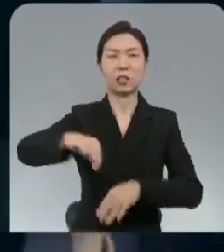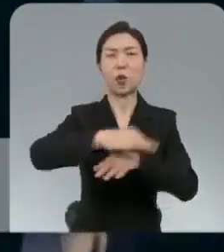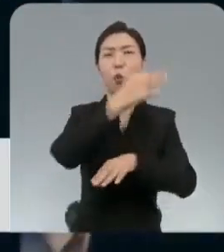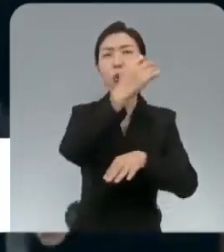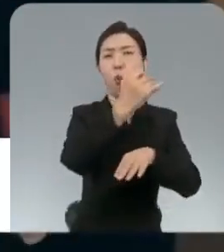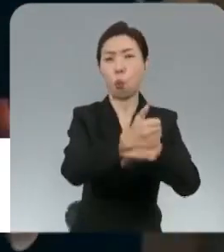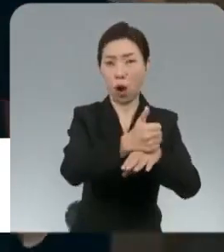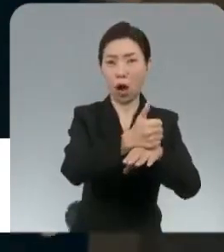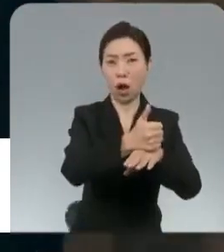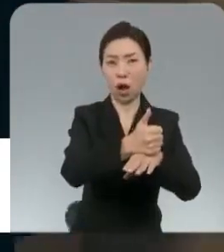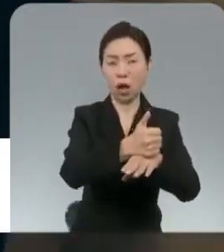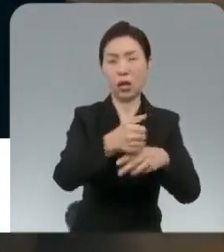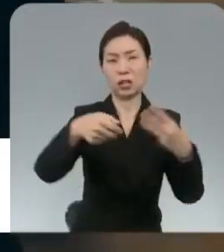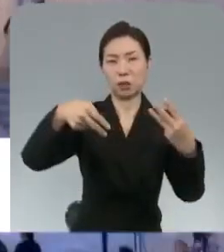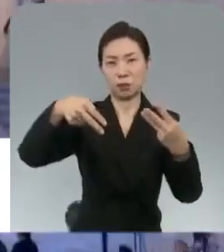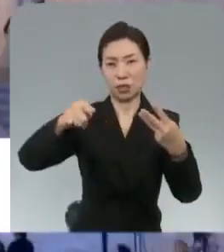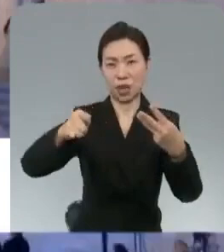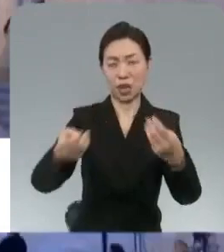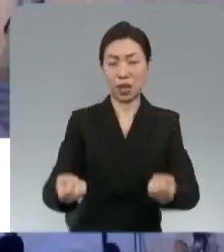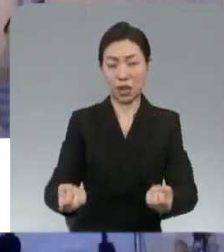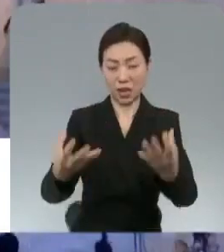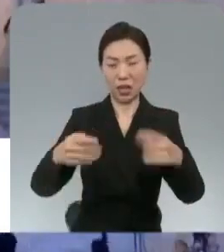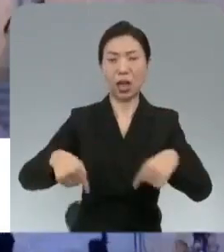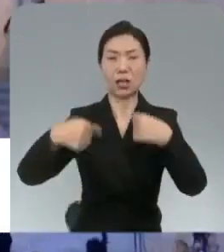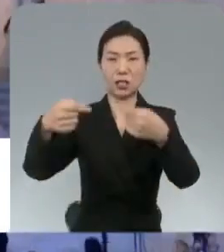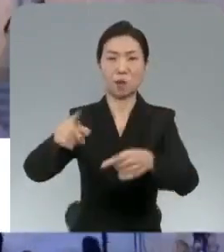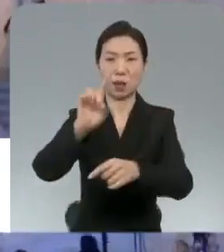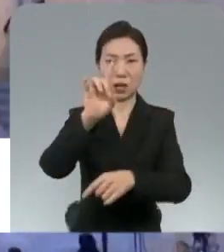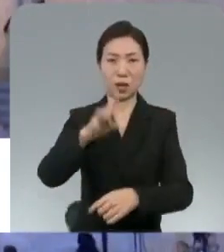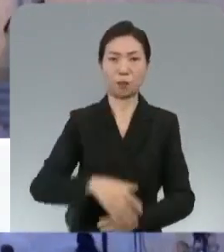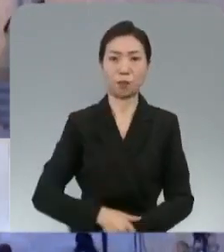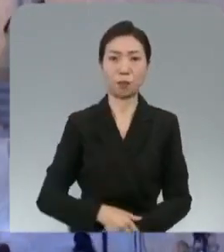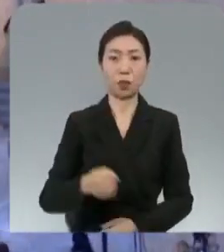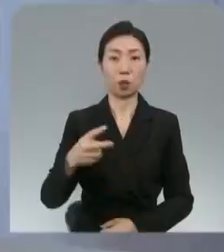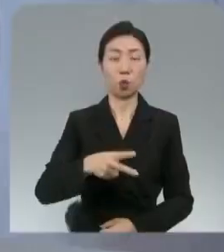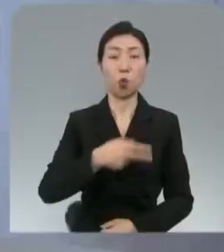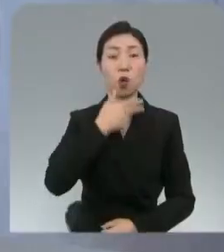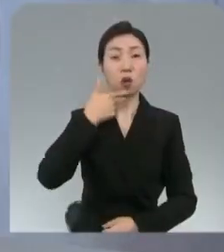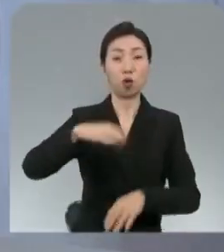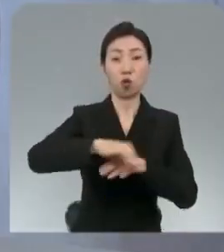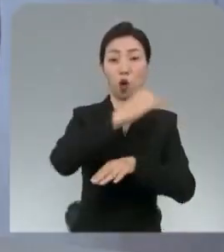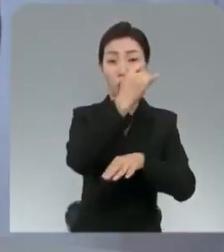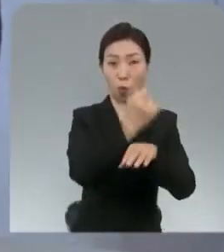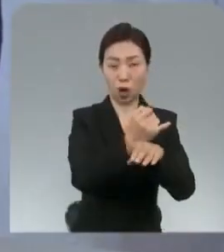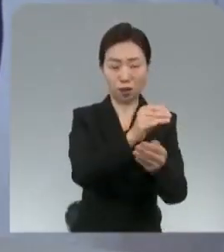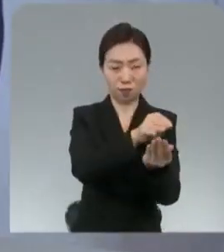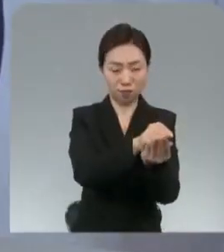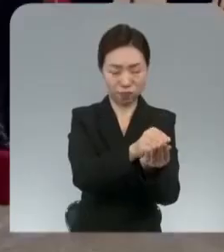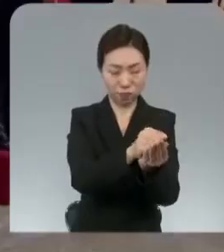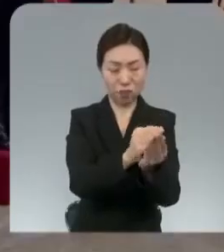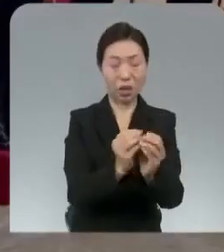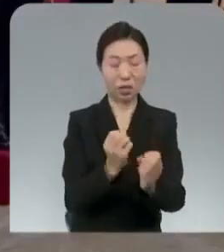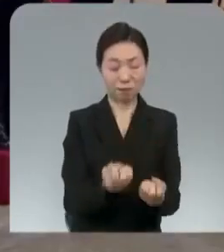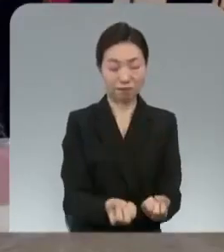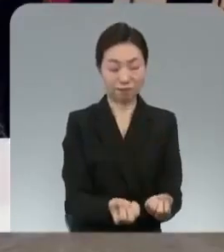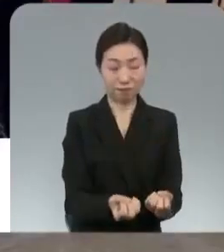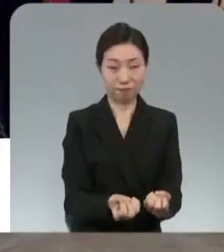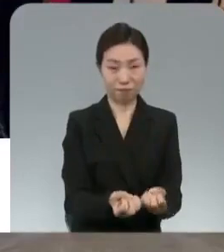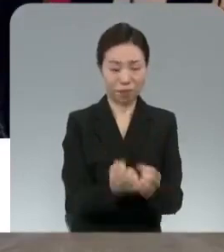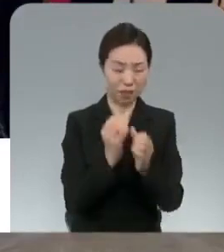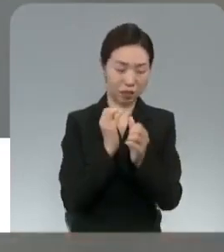특히 여왕의 관이 안치된 웨스터민스터 홀에서 조문을 하지 못했습니다. 다른 나라 정상들의 조문 사진과